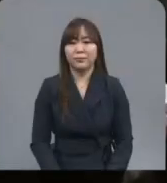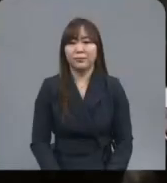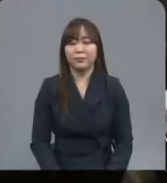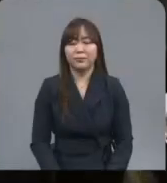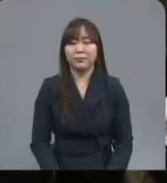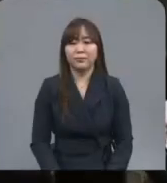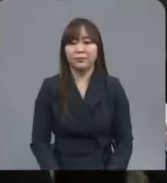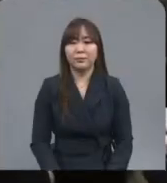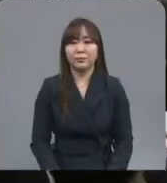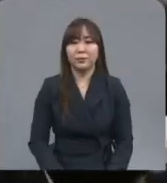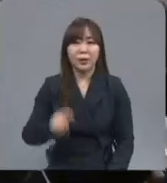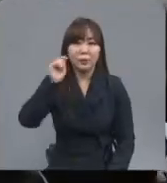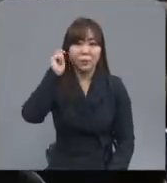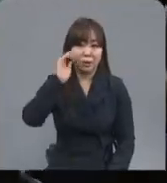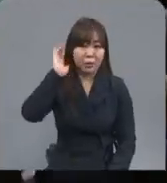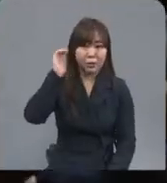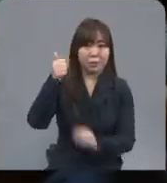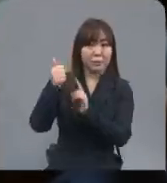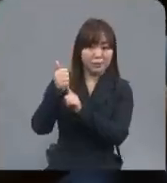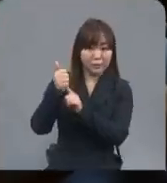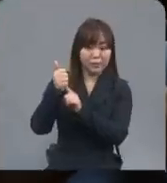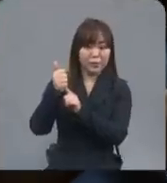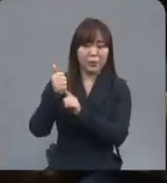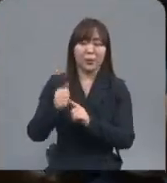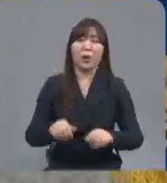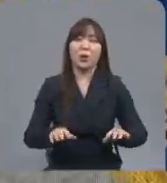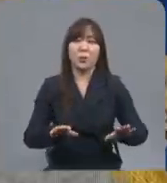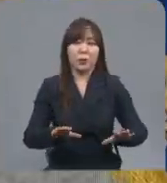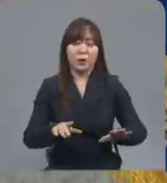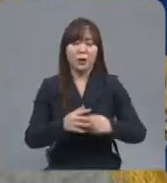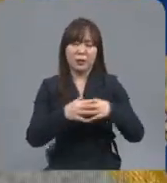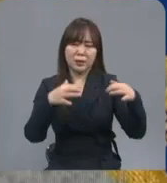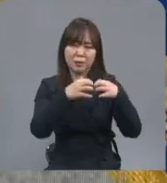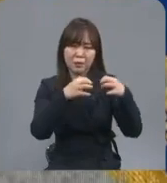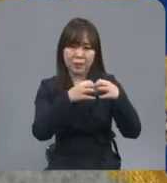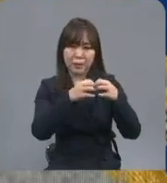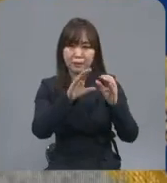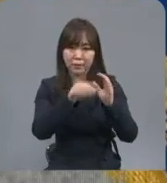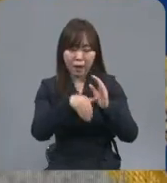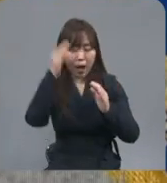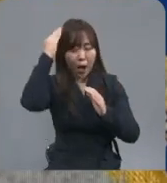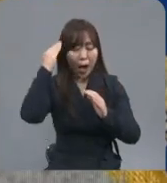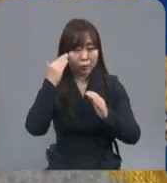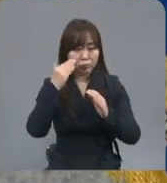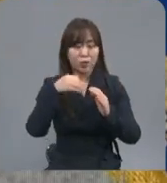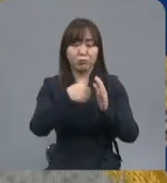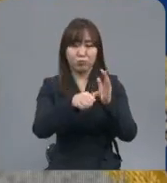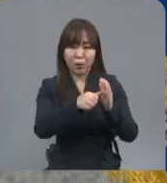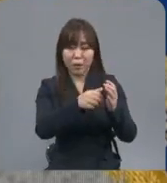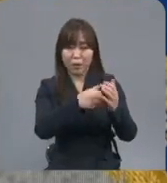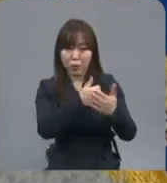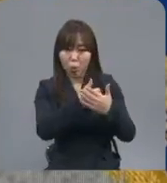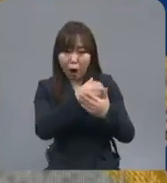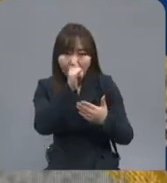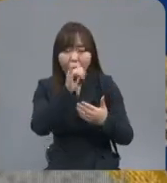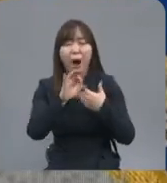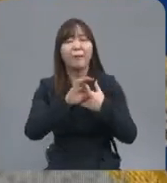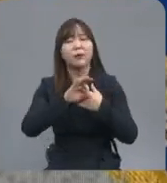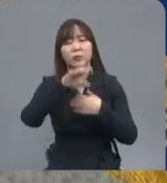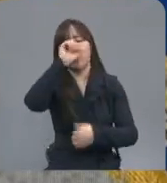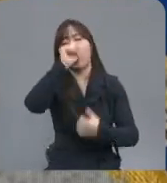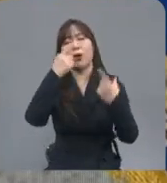le président ukrainien s'est montré enthousiaste quand à l'éventuelle fourniture d'armes sud coréenne voltimir